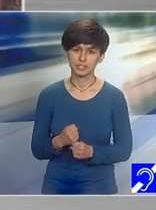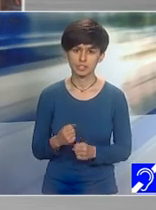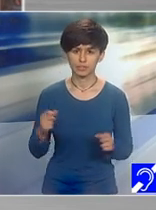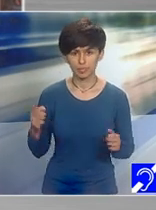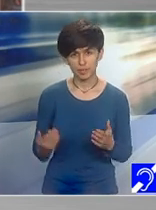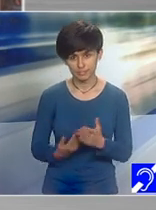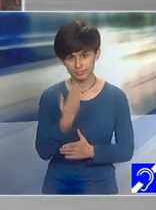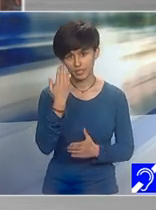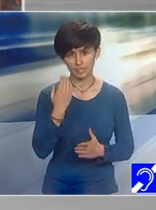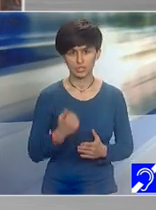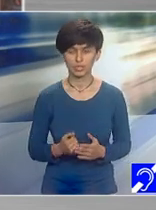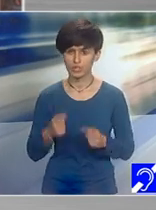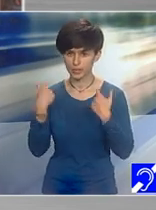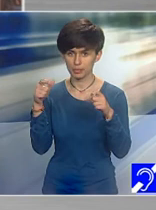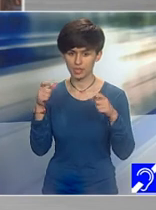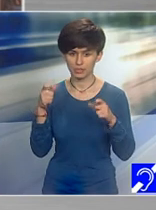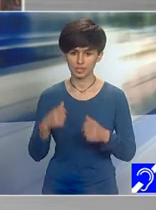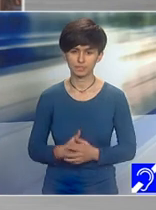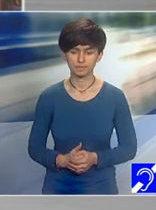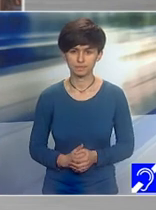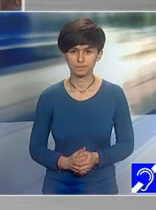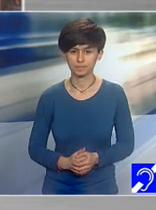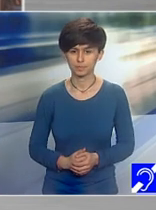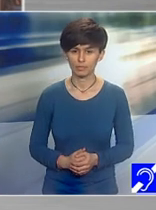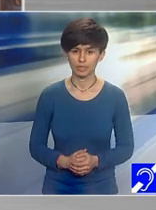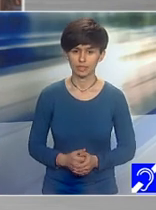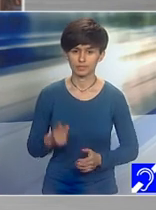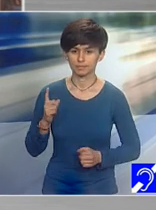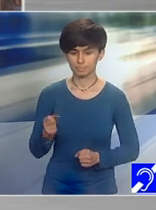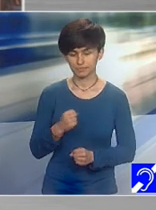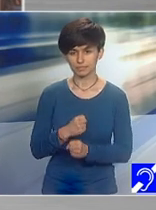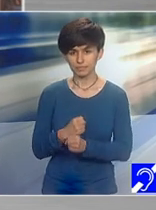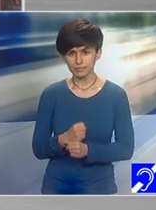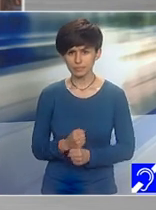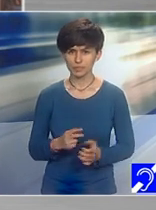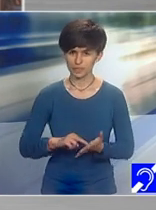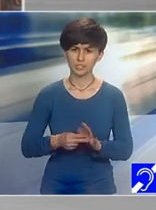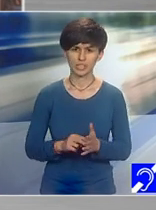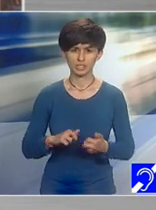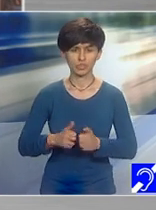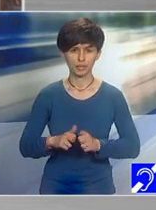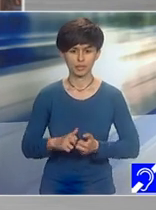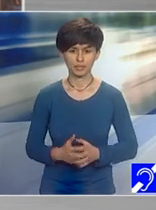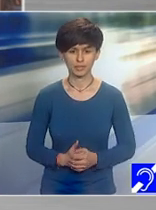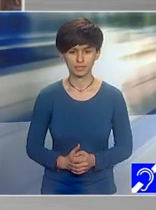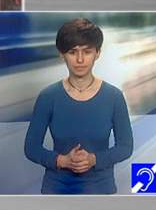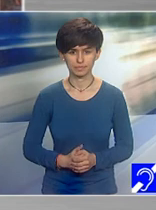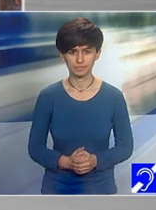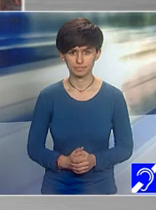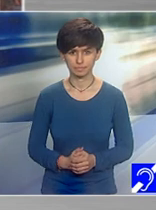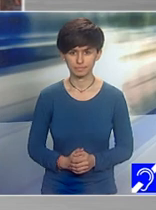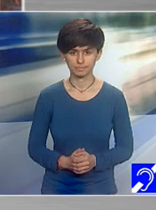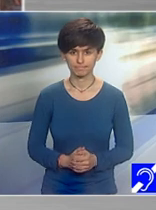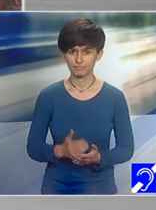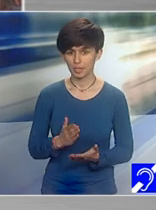reînnoi parcurile și vom face față acestei probleme. Trebuie să facem față. Cam atât deocamdată despre